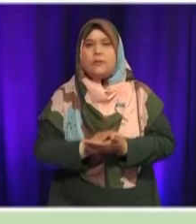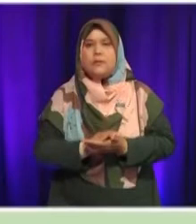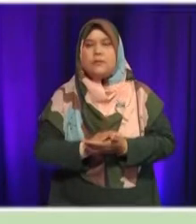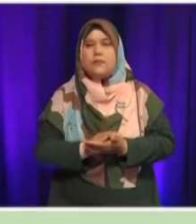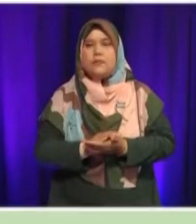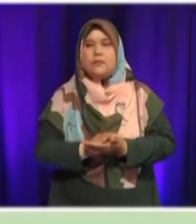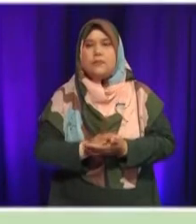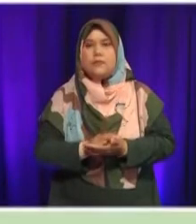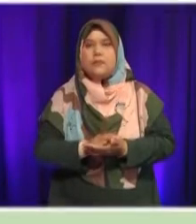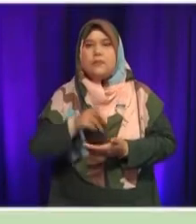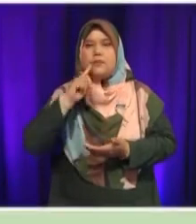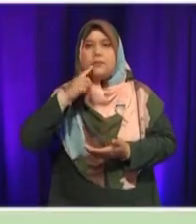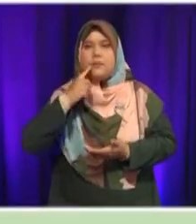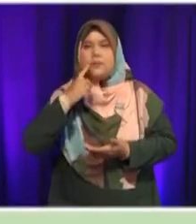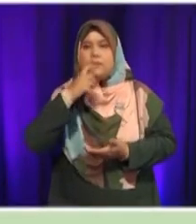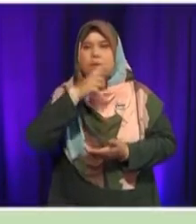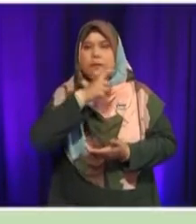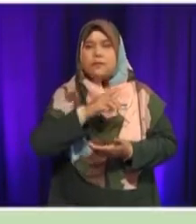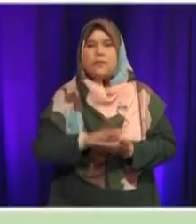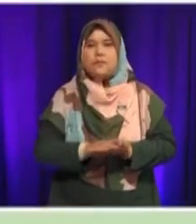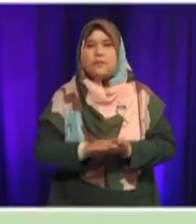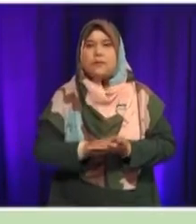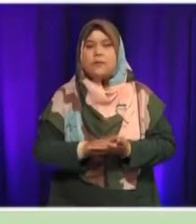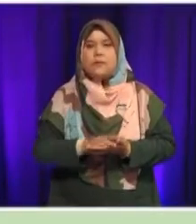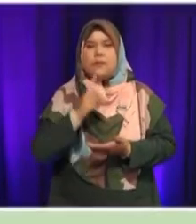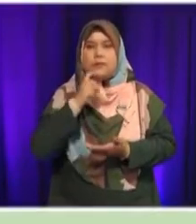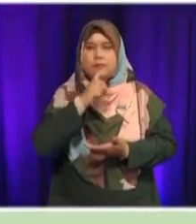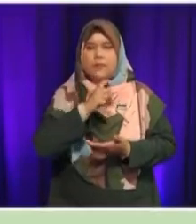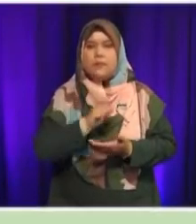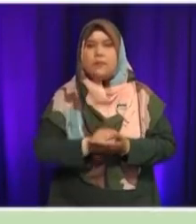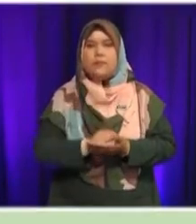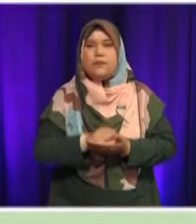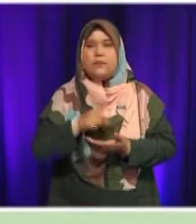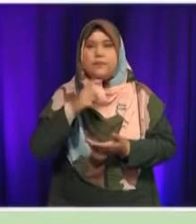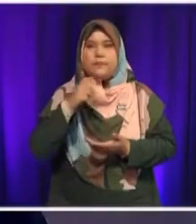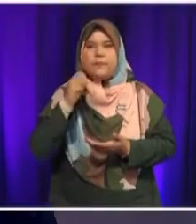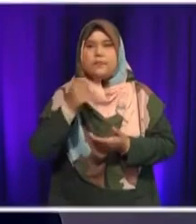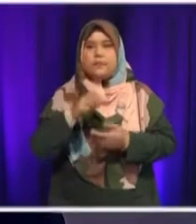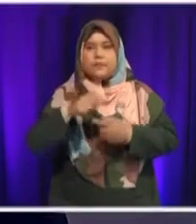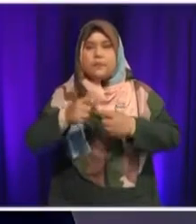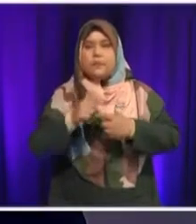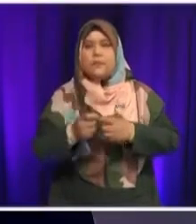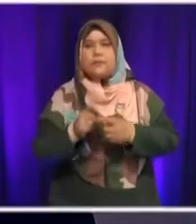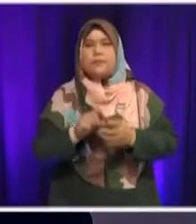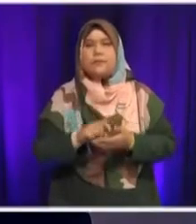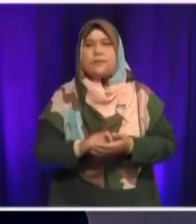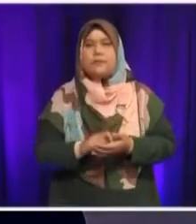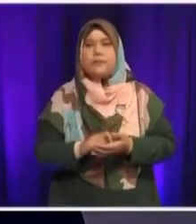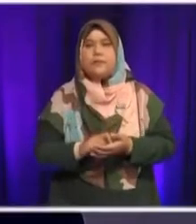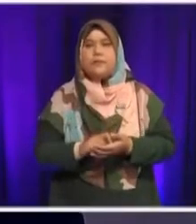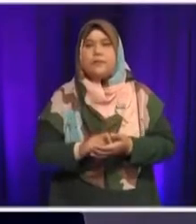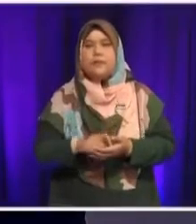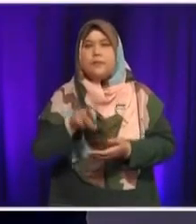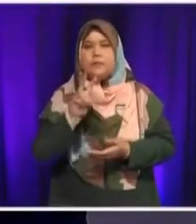beras atau konflik hancur atau kekacang maksudnya nunggu dua ini bahan bumbu dua